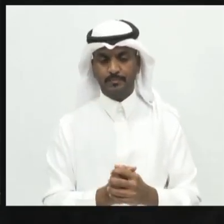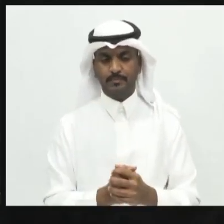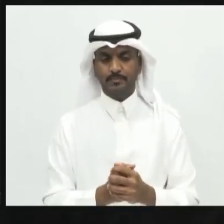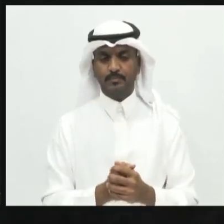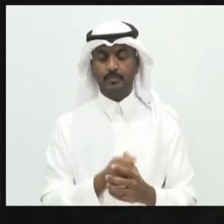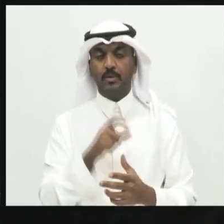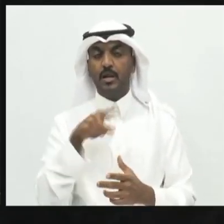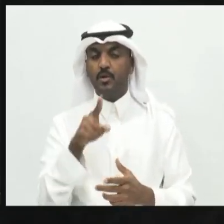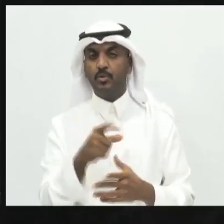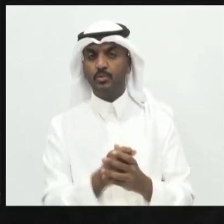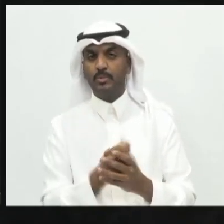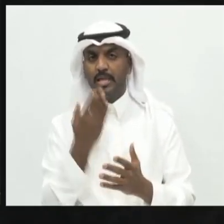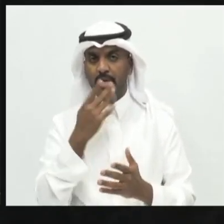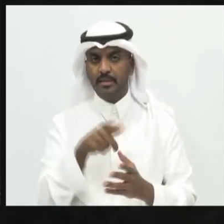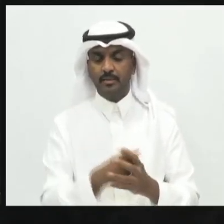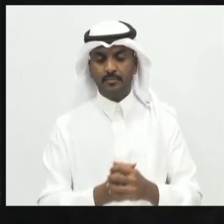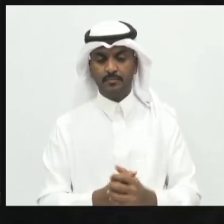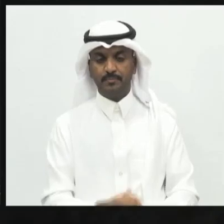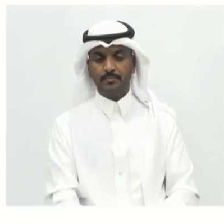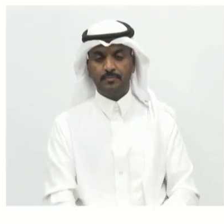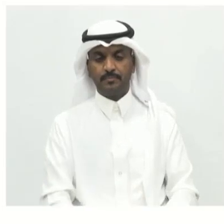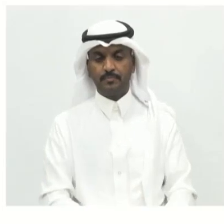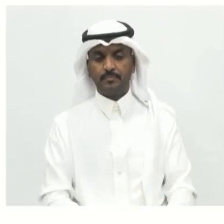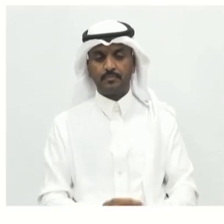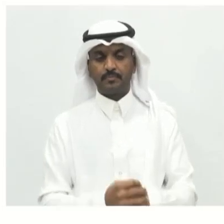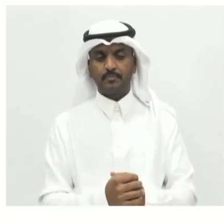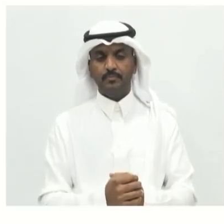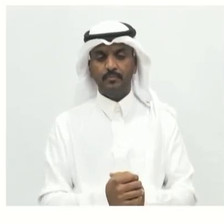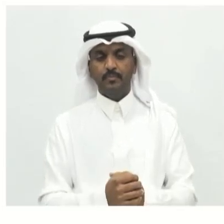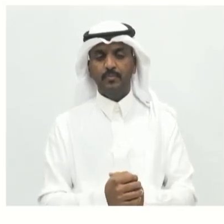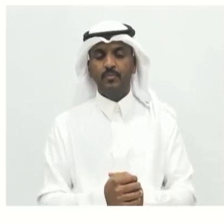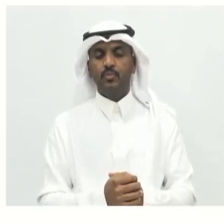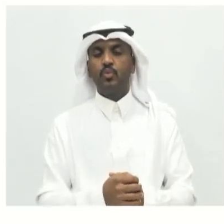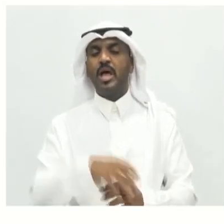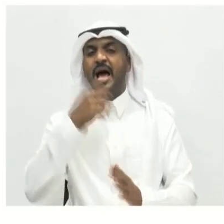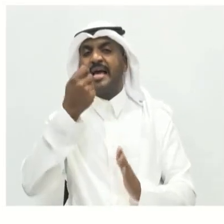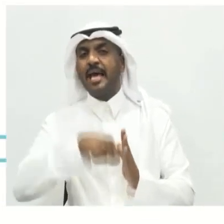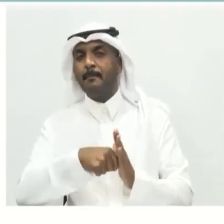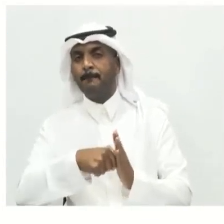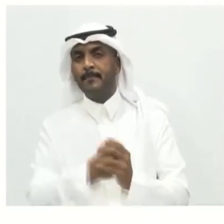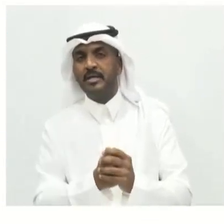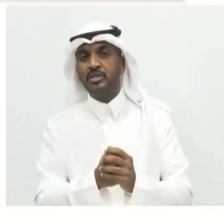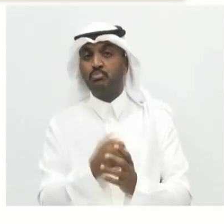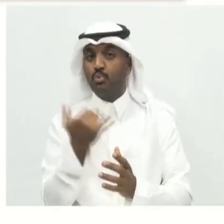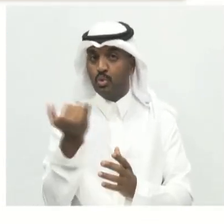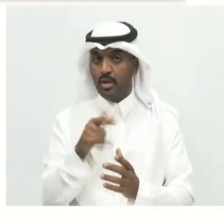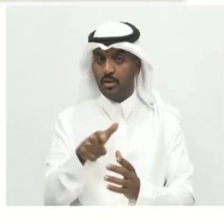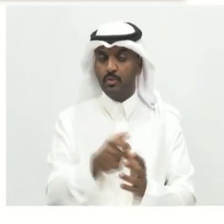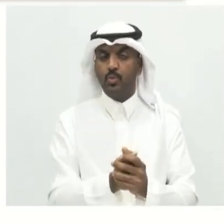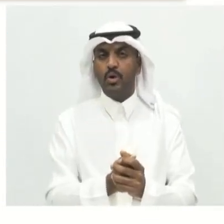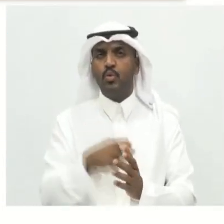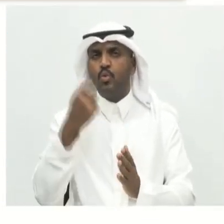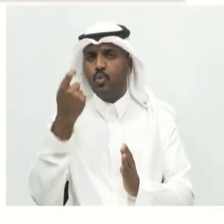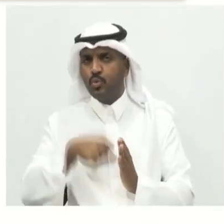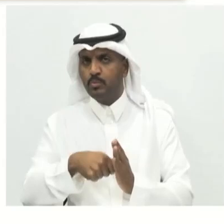اذا اليوم سوف نتحدث ابنائي وبناتي عن احكام المضطر وحكم التداوي